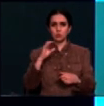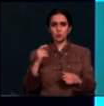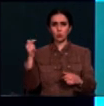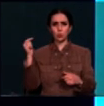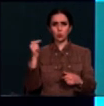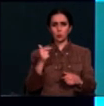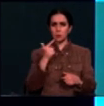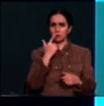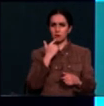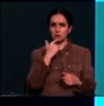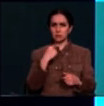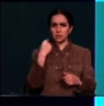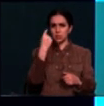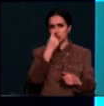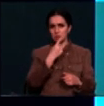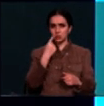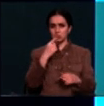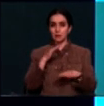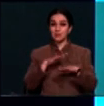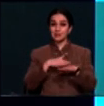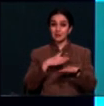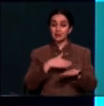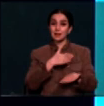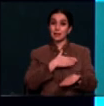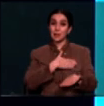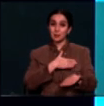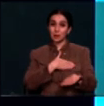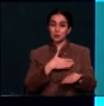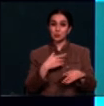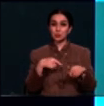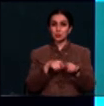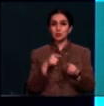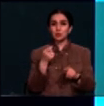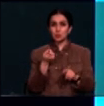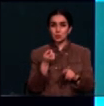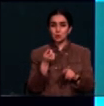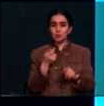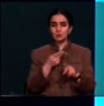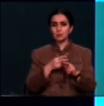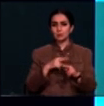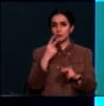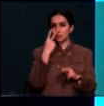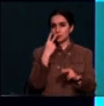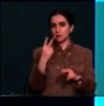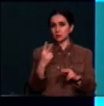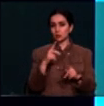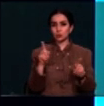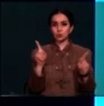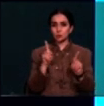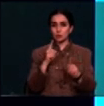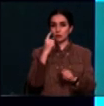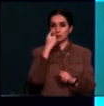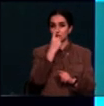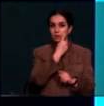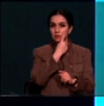грубое, красное лицо с тем добродушно величавым, чуть-чуть презрительным выражением в прищуренных